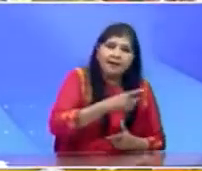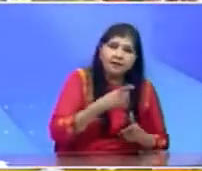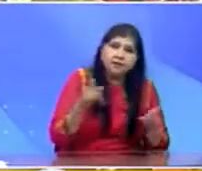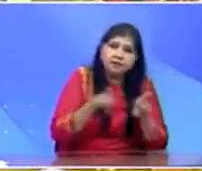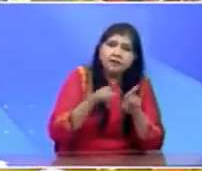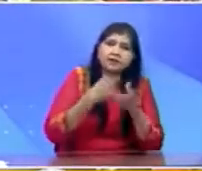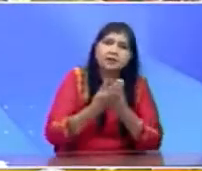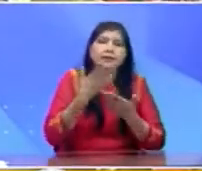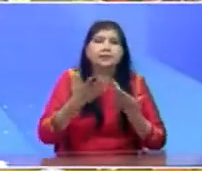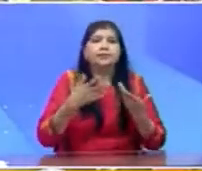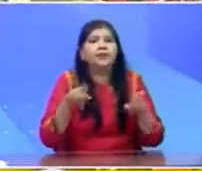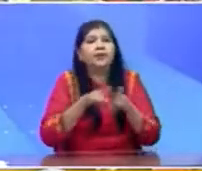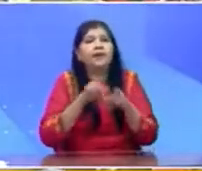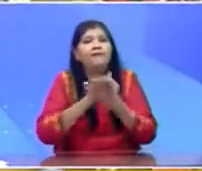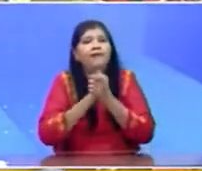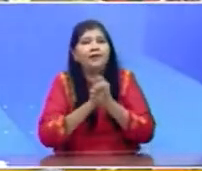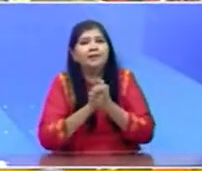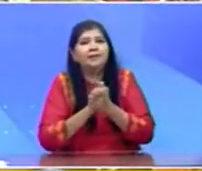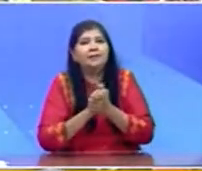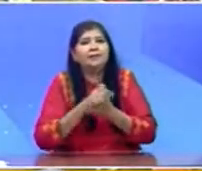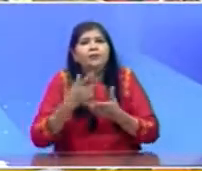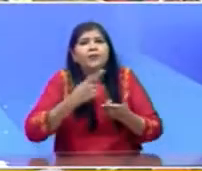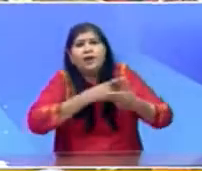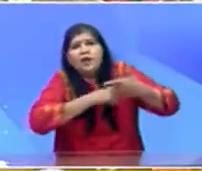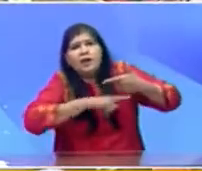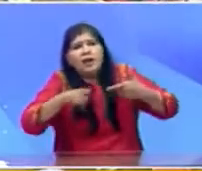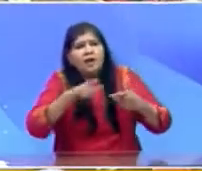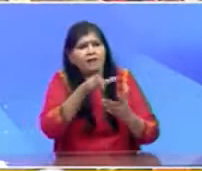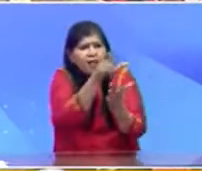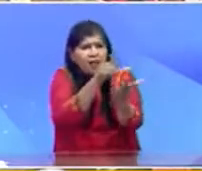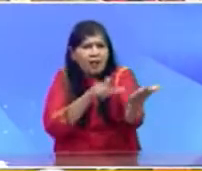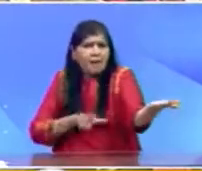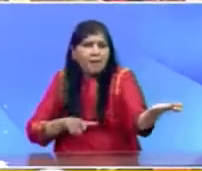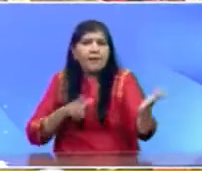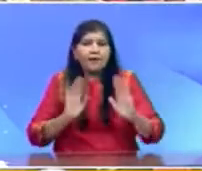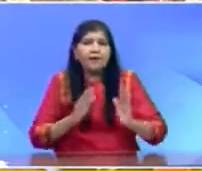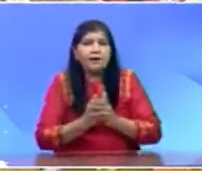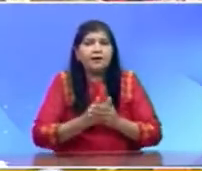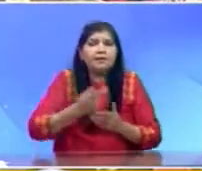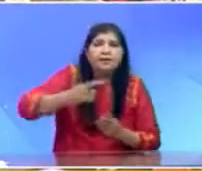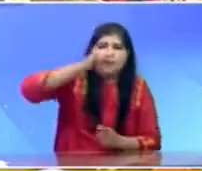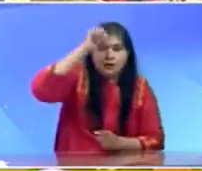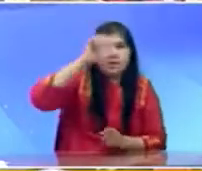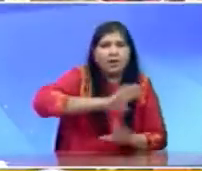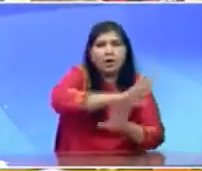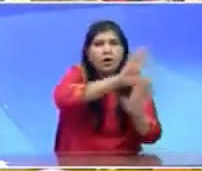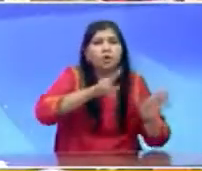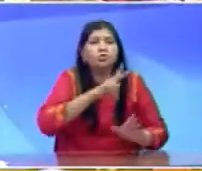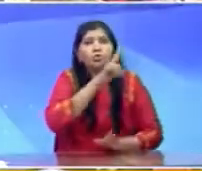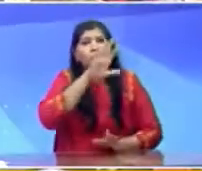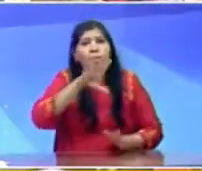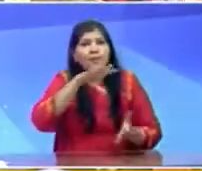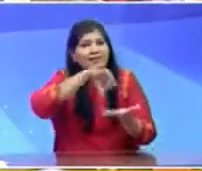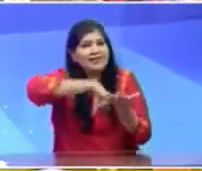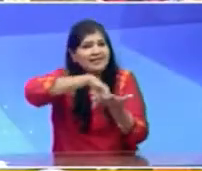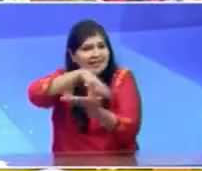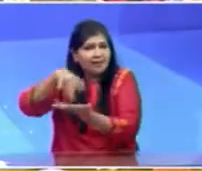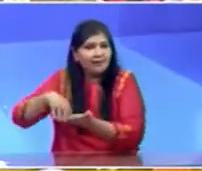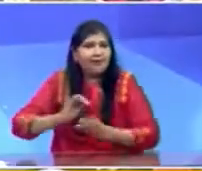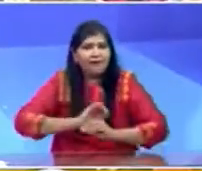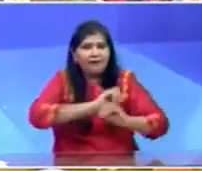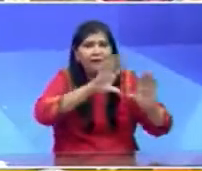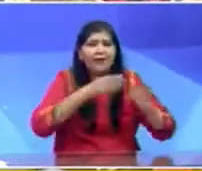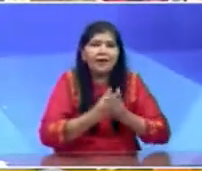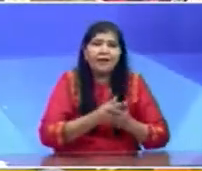साथियों, ये लिस्ट काफी लंबी है। देश भर के 24 राज्यों में फैले ऐसे